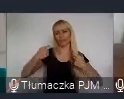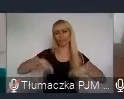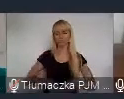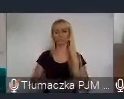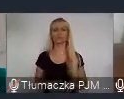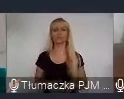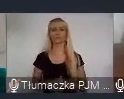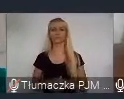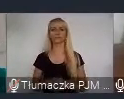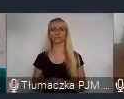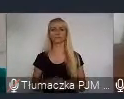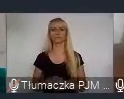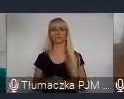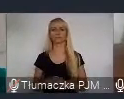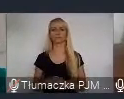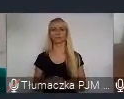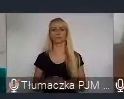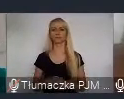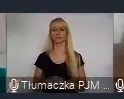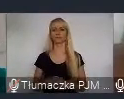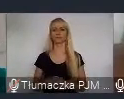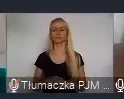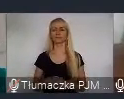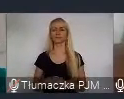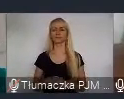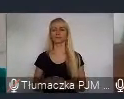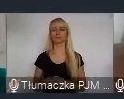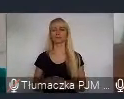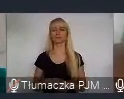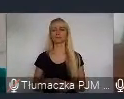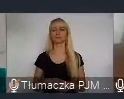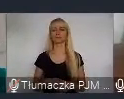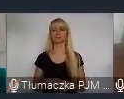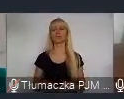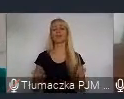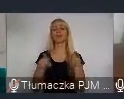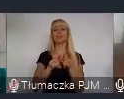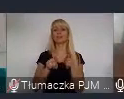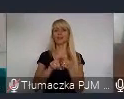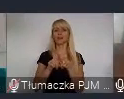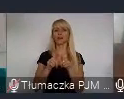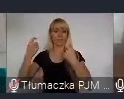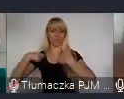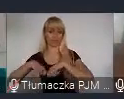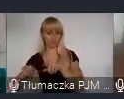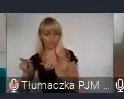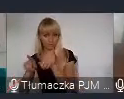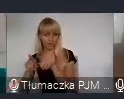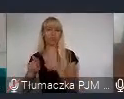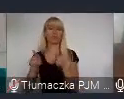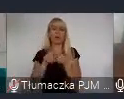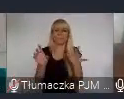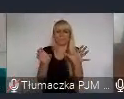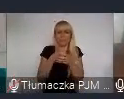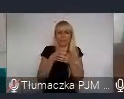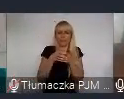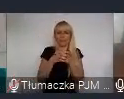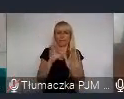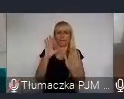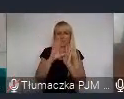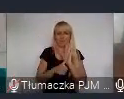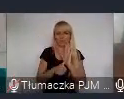działania infrastruktura na obszarach wiejskich, także miasta o liczbie ludności nie więcej niż 5000 mieszkańców, czyli dosyć